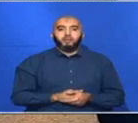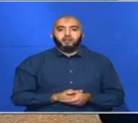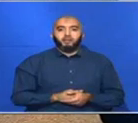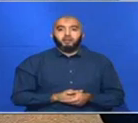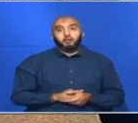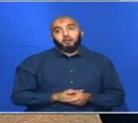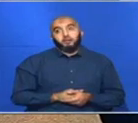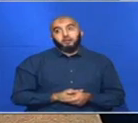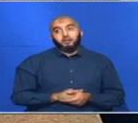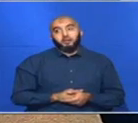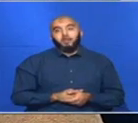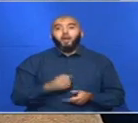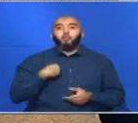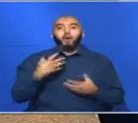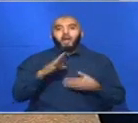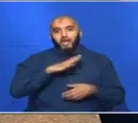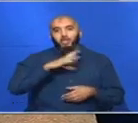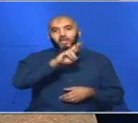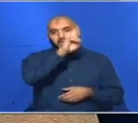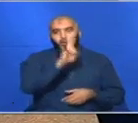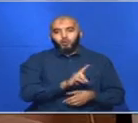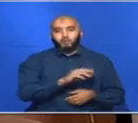باك سؤال على الشيخ تفضلي